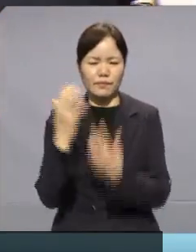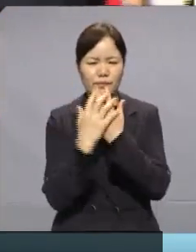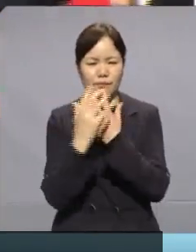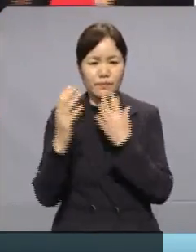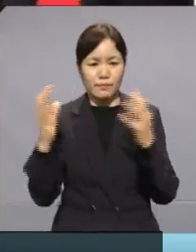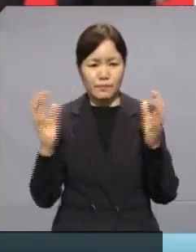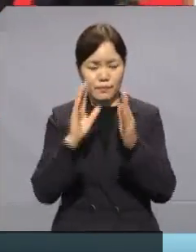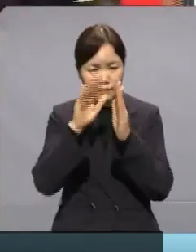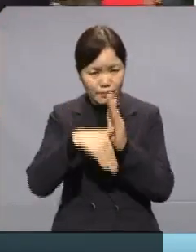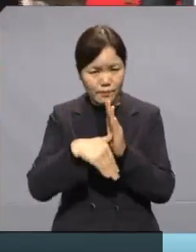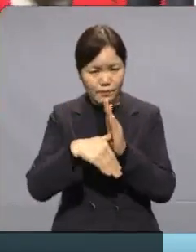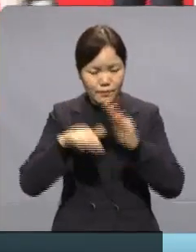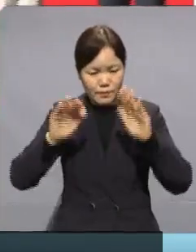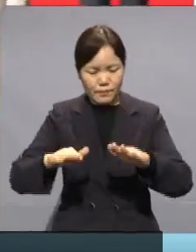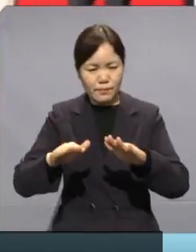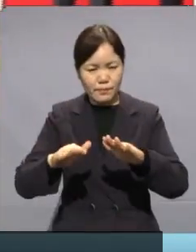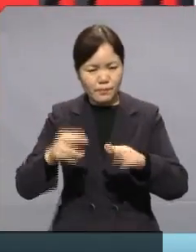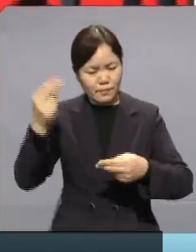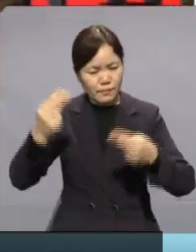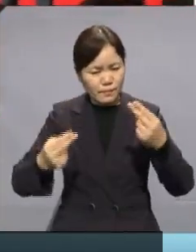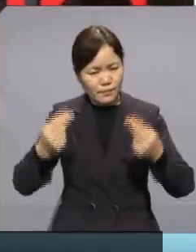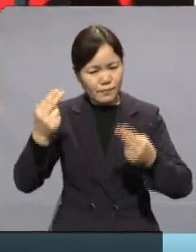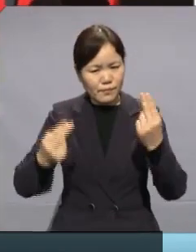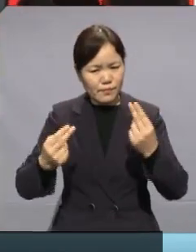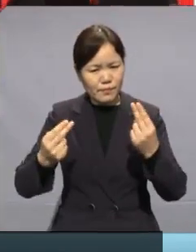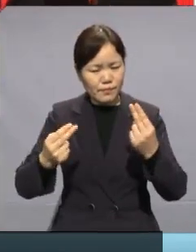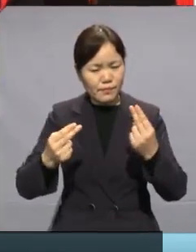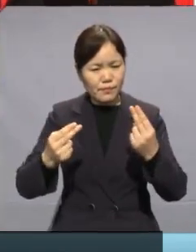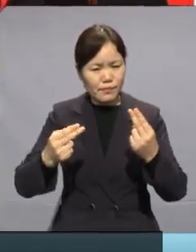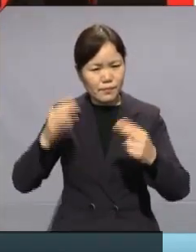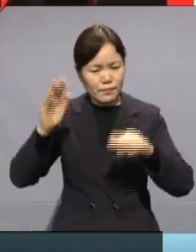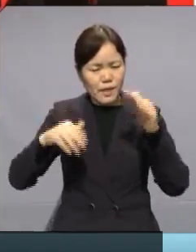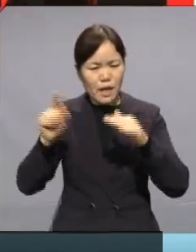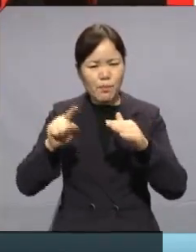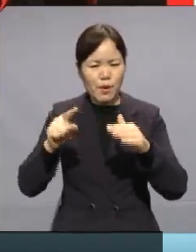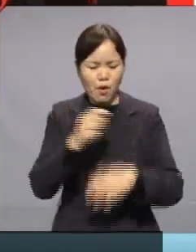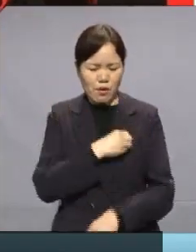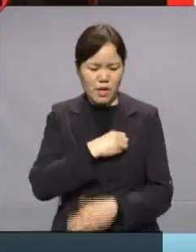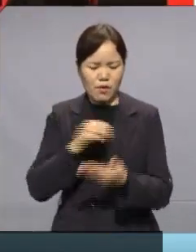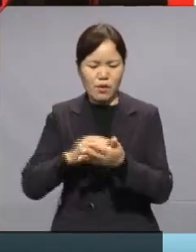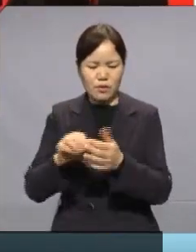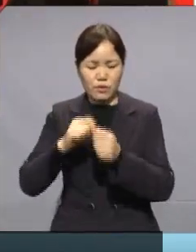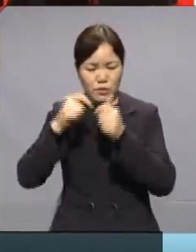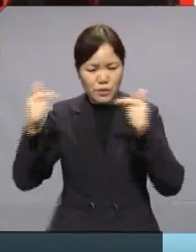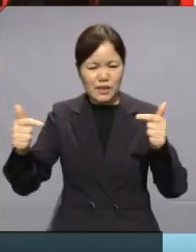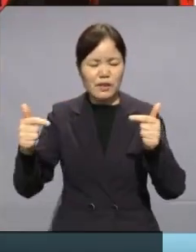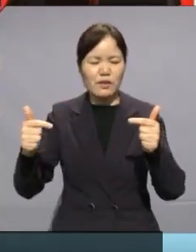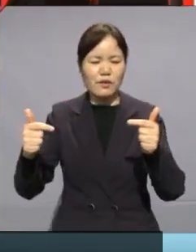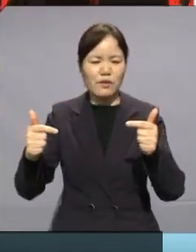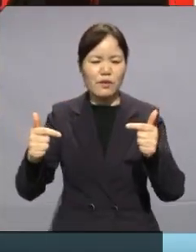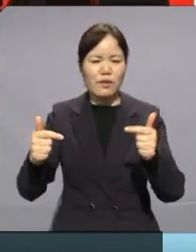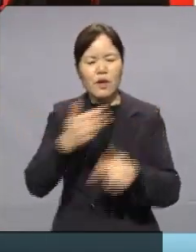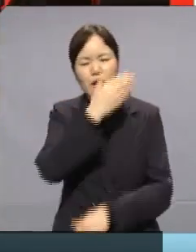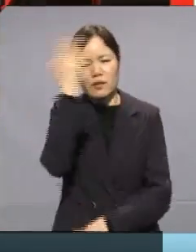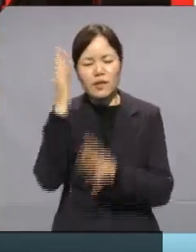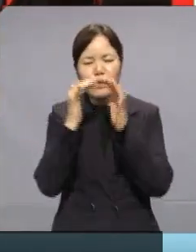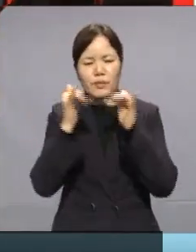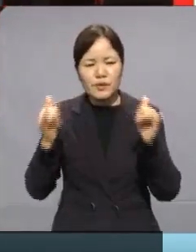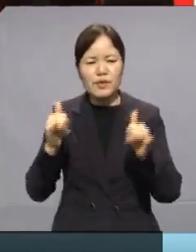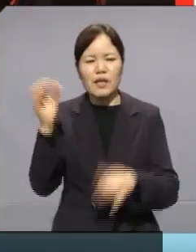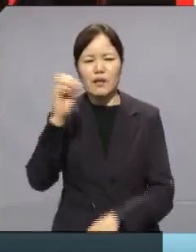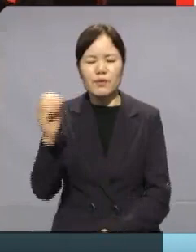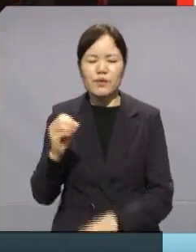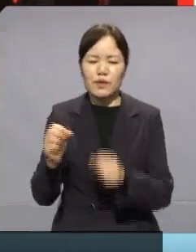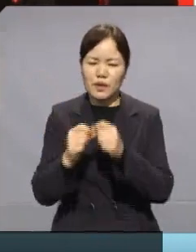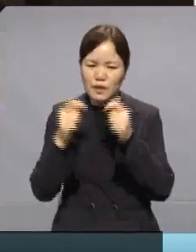때하고 이번 전당대회하고의 가장 큰 차이점이라고 한다는 것은 역시 당원 숫자가 늘어났고 MZ세대의 비중이 높아졌고 이제